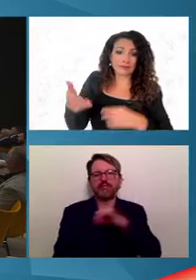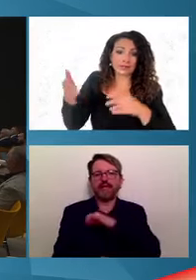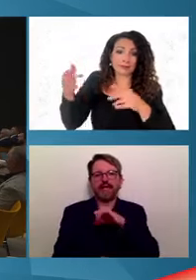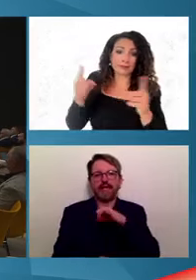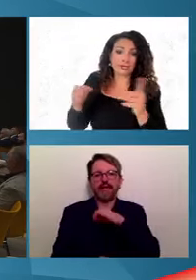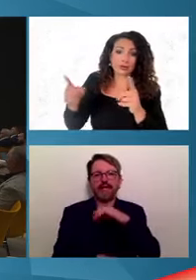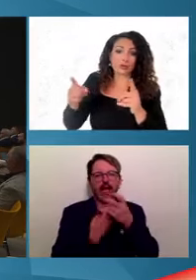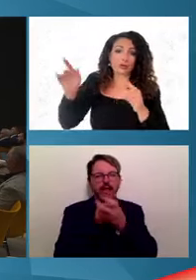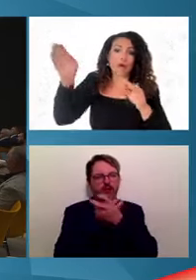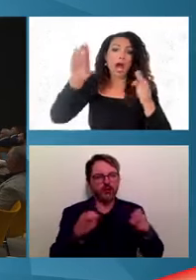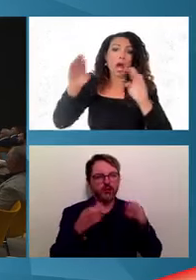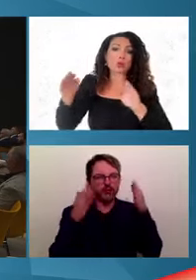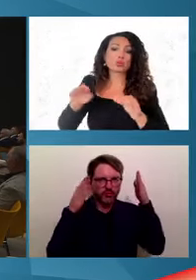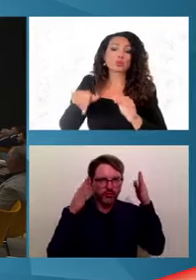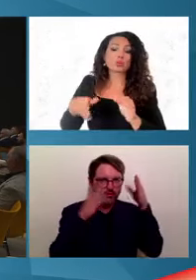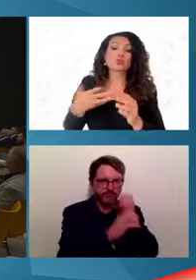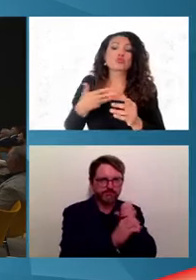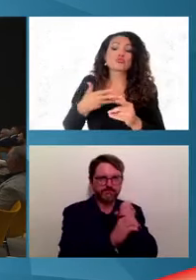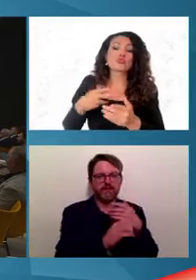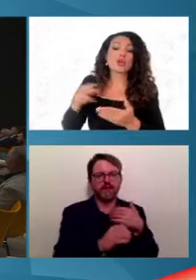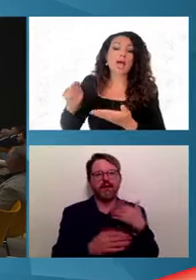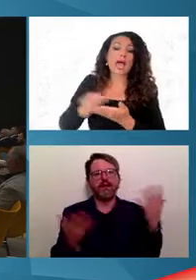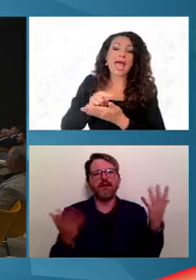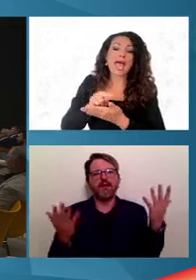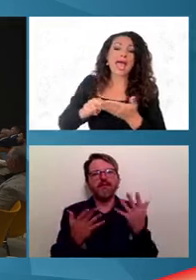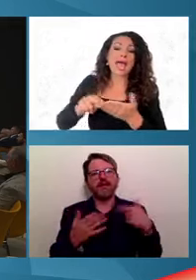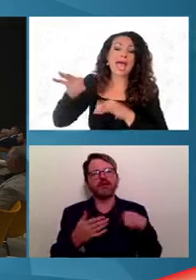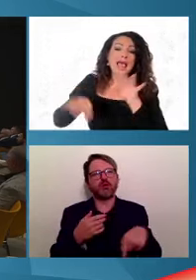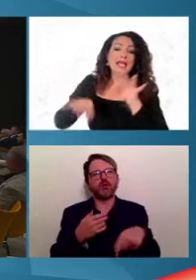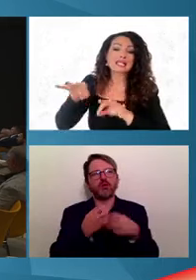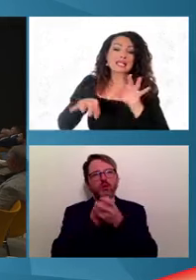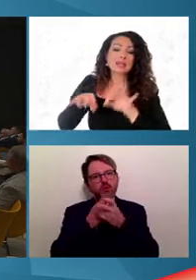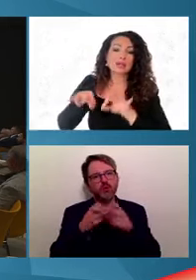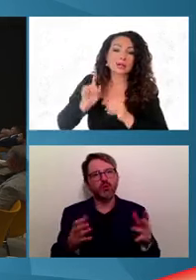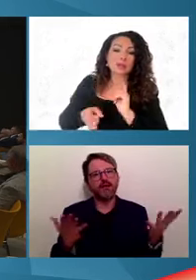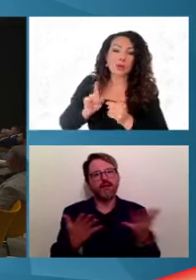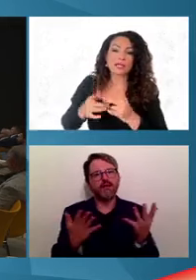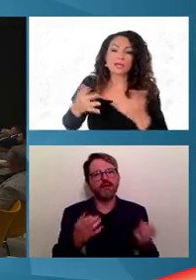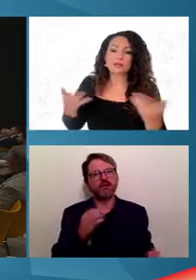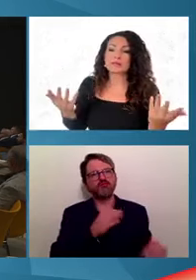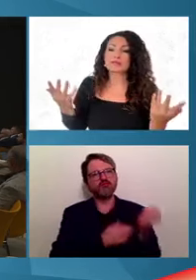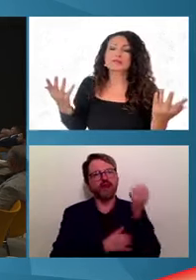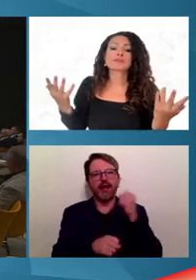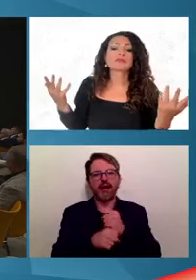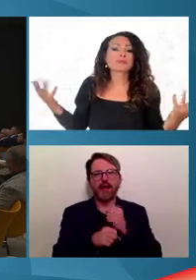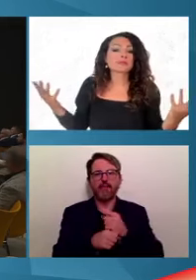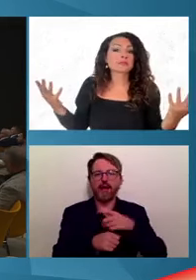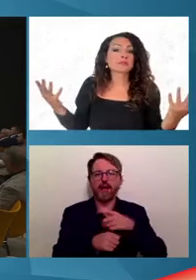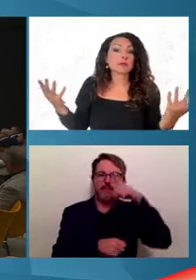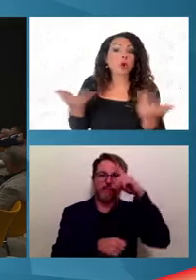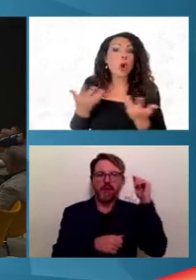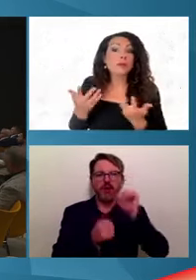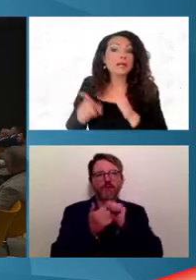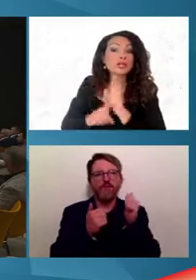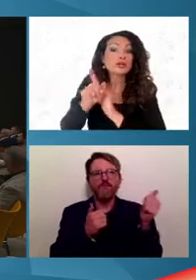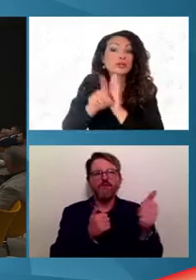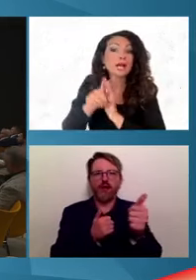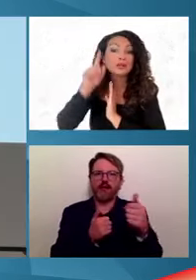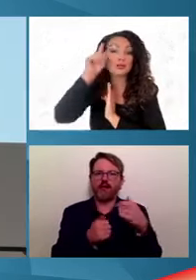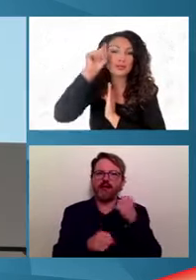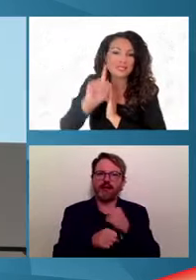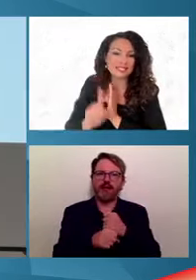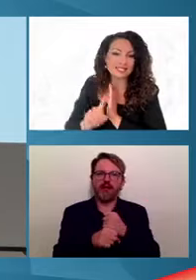was Südtirol stark gemacht hat, ist gewesen, dass Menschen vorangegangen sind, ja, aber dann ganz besonders, dass